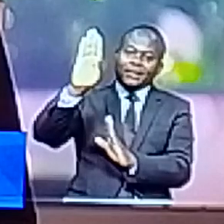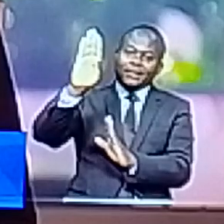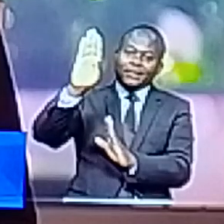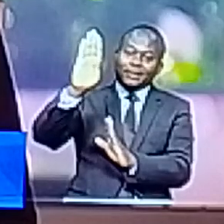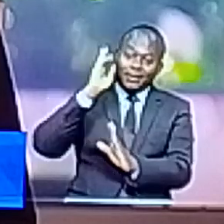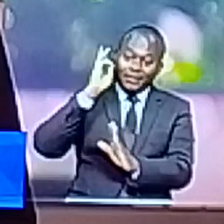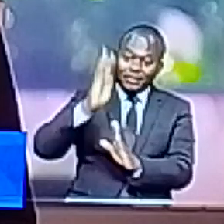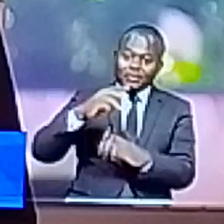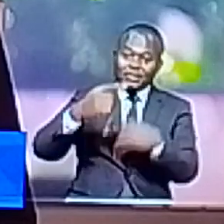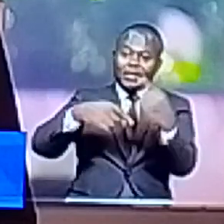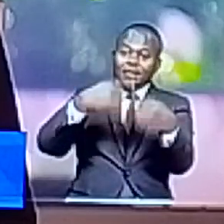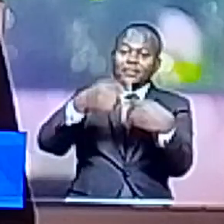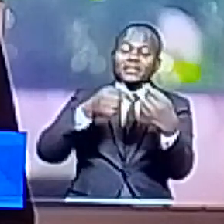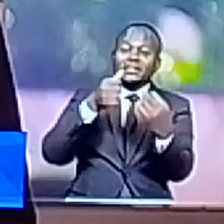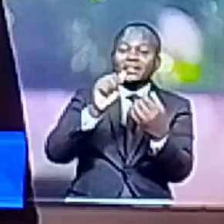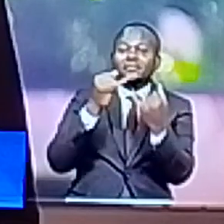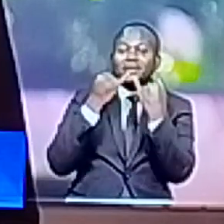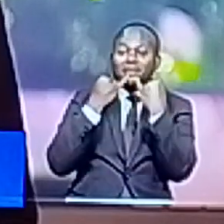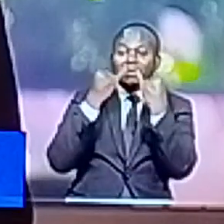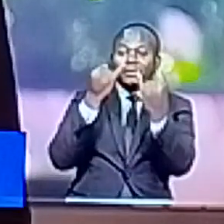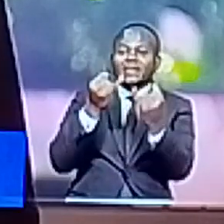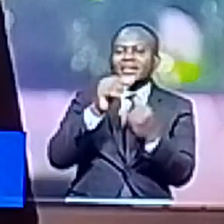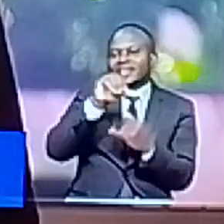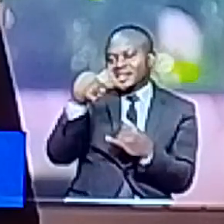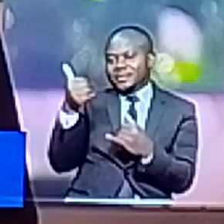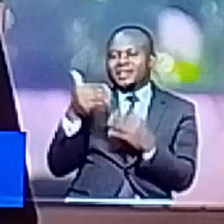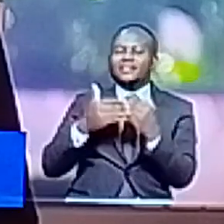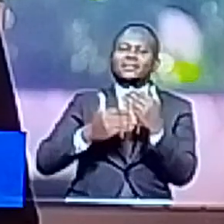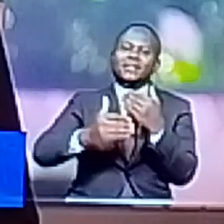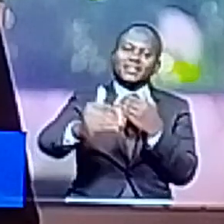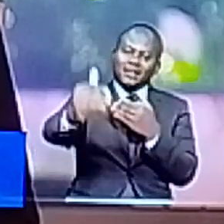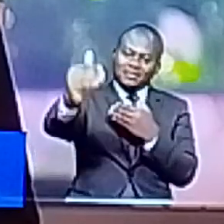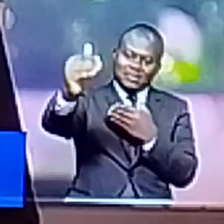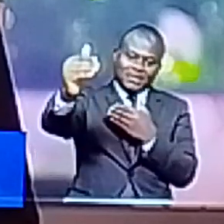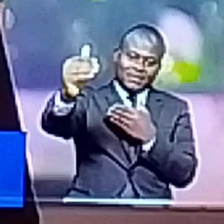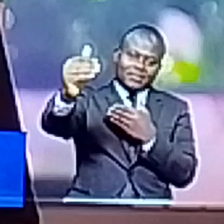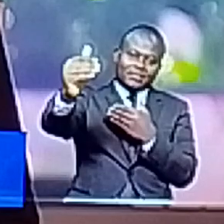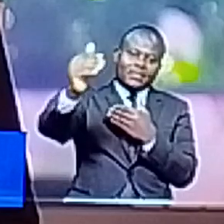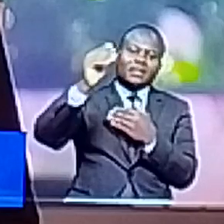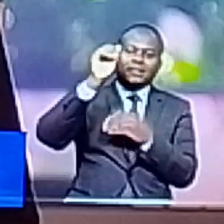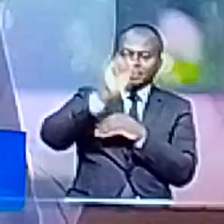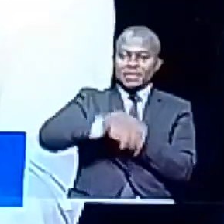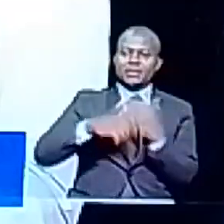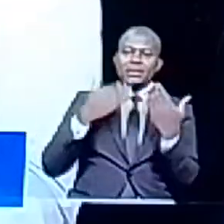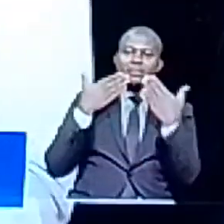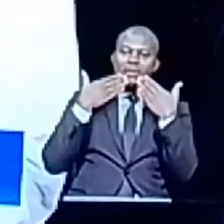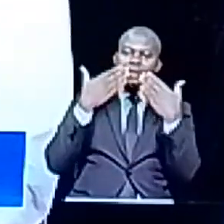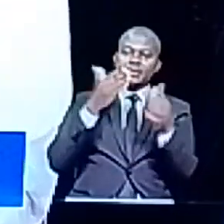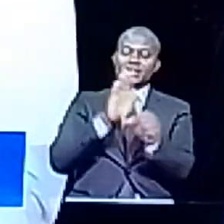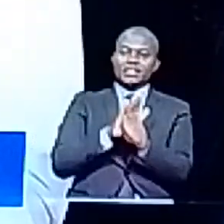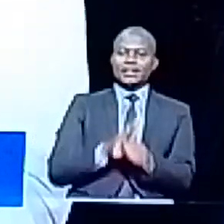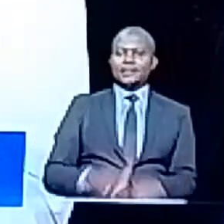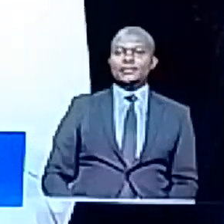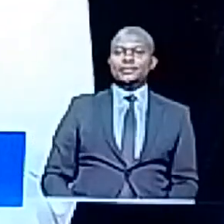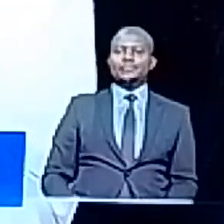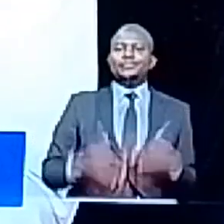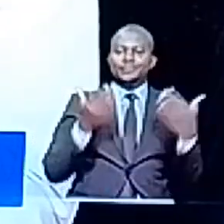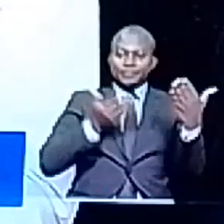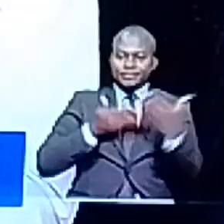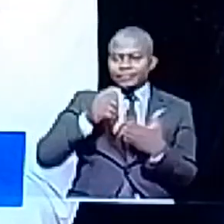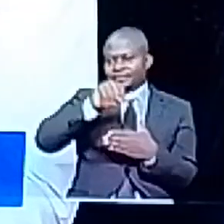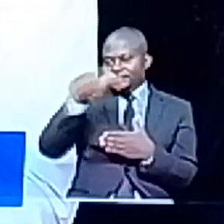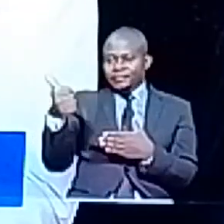tuzakomeza n'ibyo namubwiraga ko ibindi biracyari imbere birushijeho murakoze cyane reka twakire undi ku murongo wa